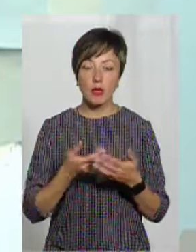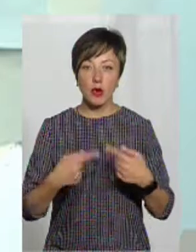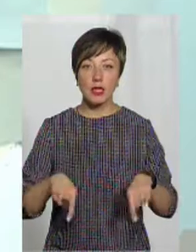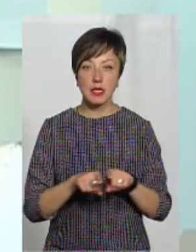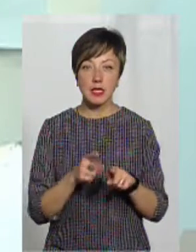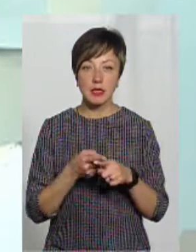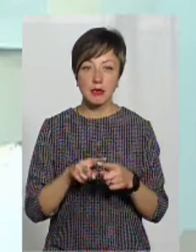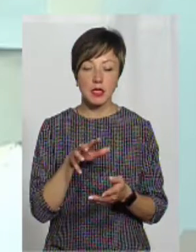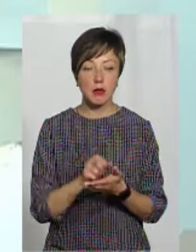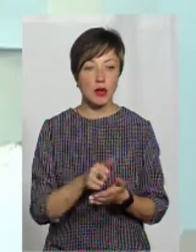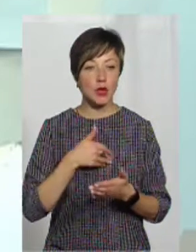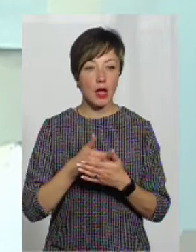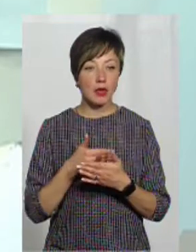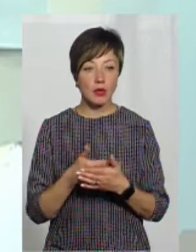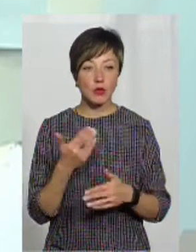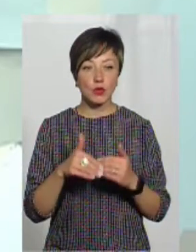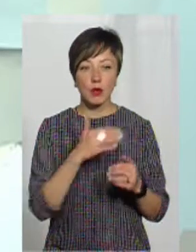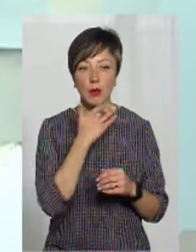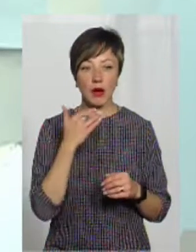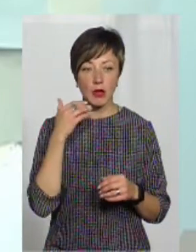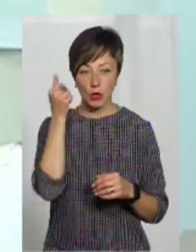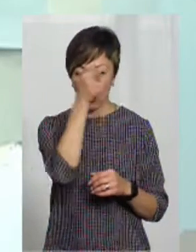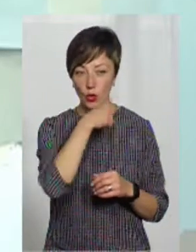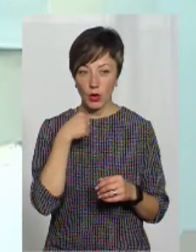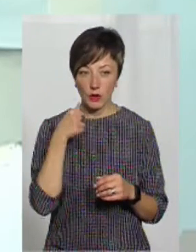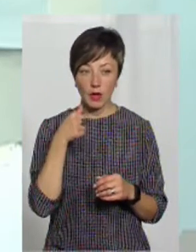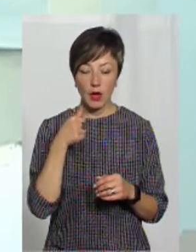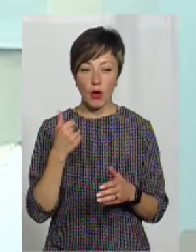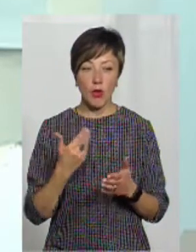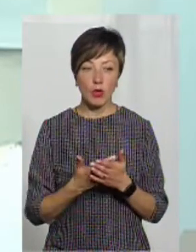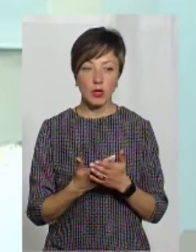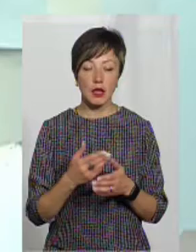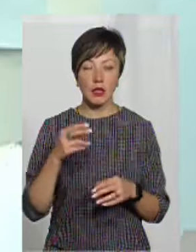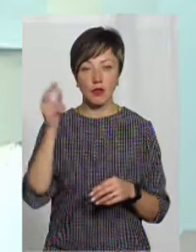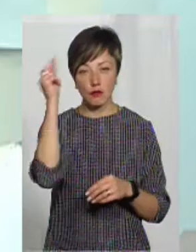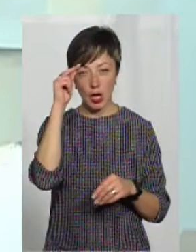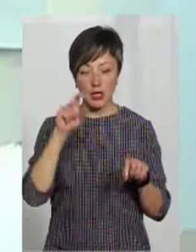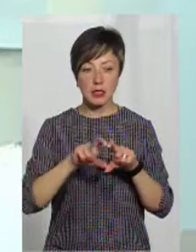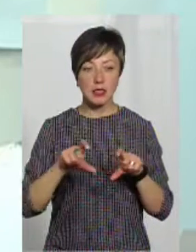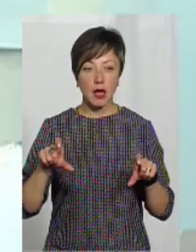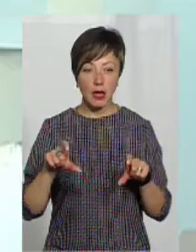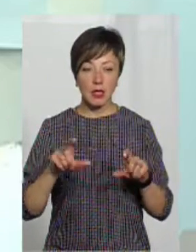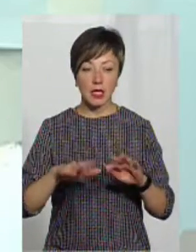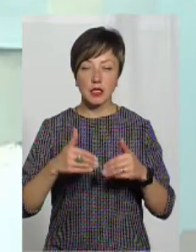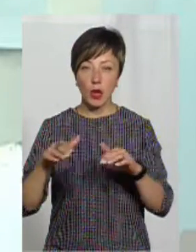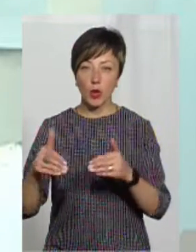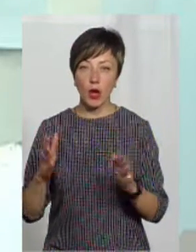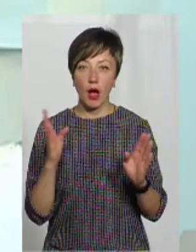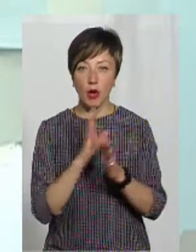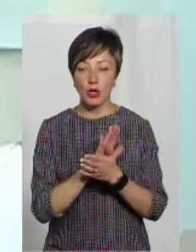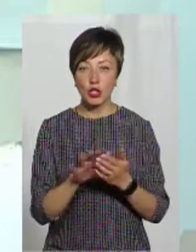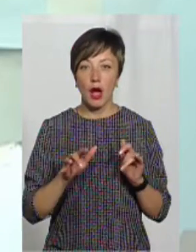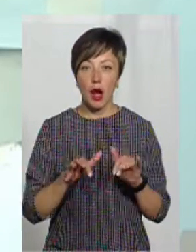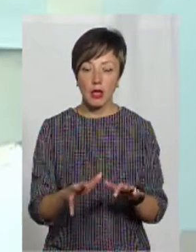організацій, які цим займаються дуже активно, вже багато років. Ось навчальні заклади ініціюють якісь